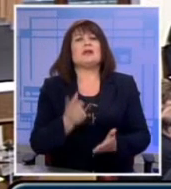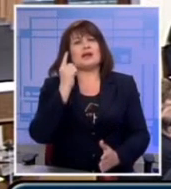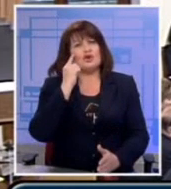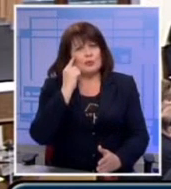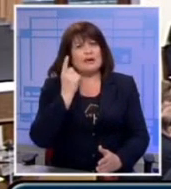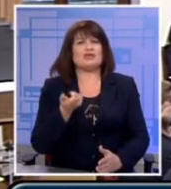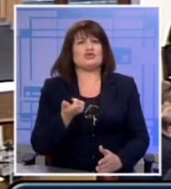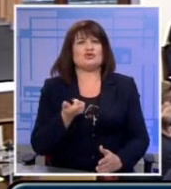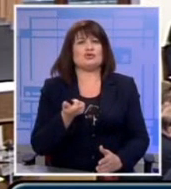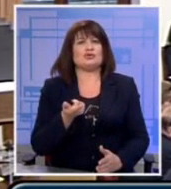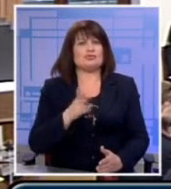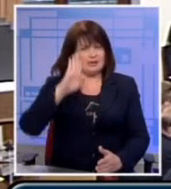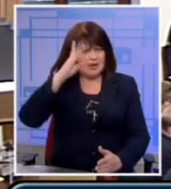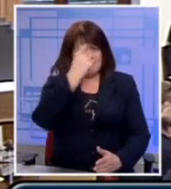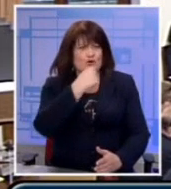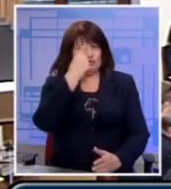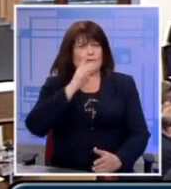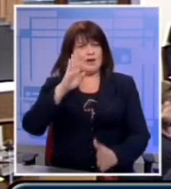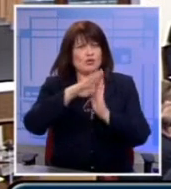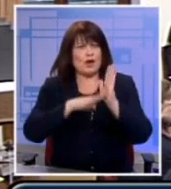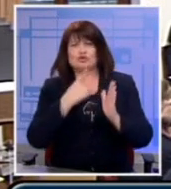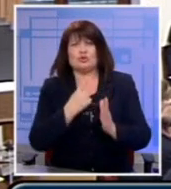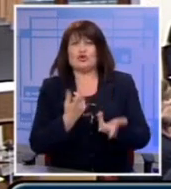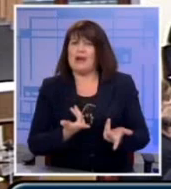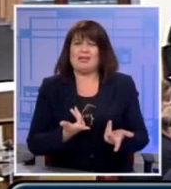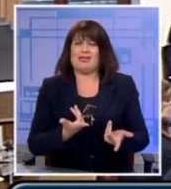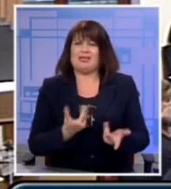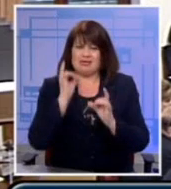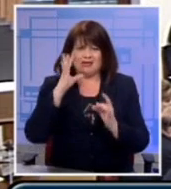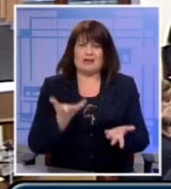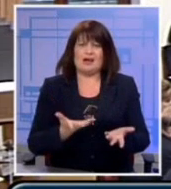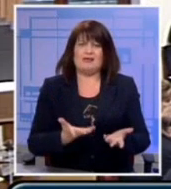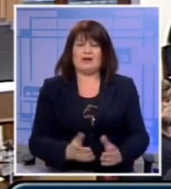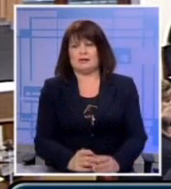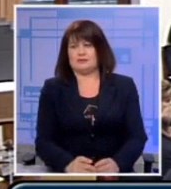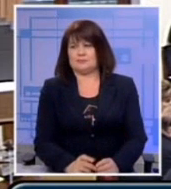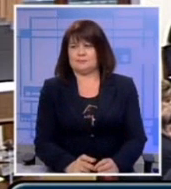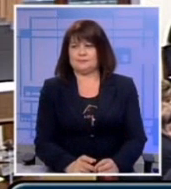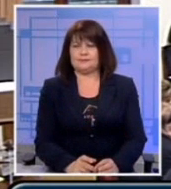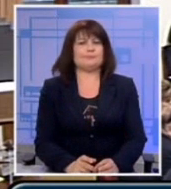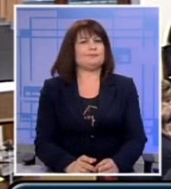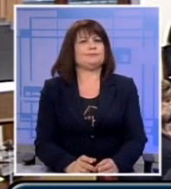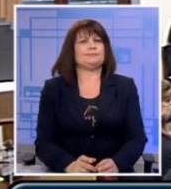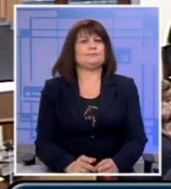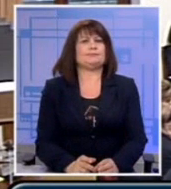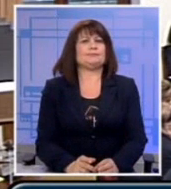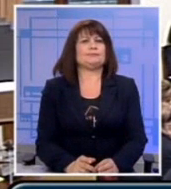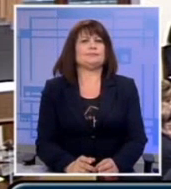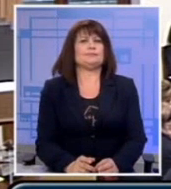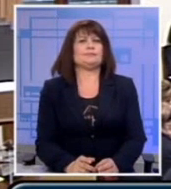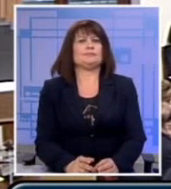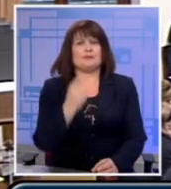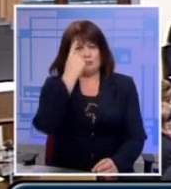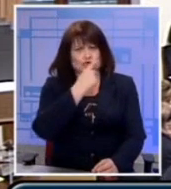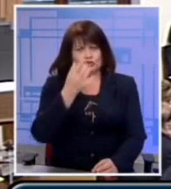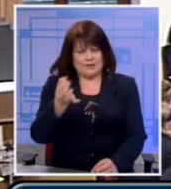πρέπει να γίνει αποδεκτή. Ομόφωνα δεν μου τον δίνετε. Μισό λεπτό. Δεν υπάρχει. Μισό λεπτό, κυρία Πρόεδρε. Έχει γίνει προσωπική